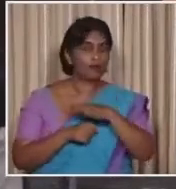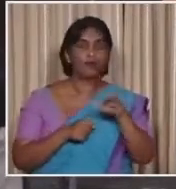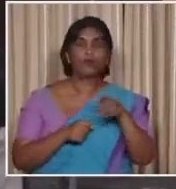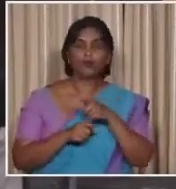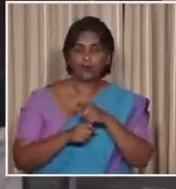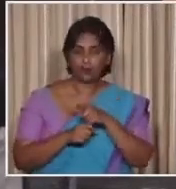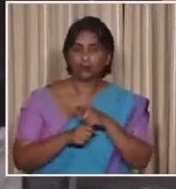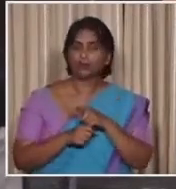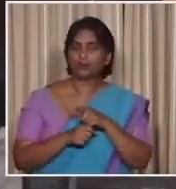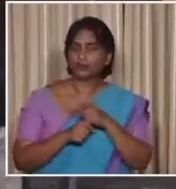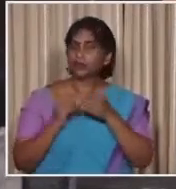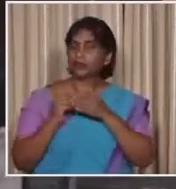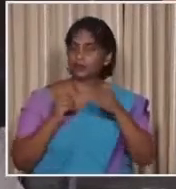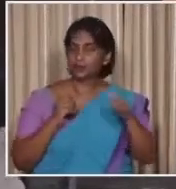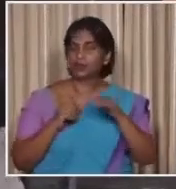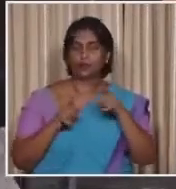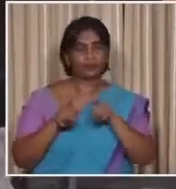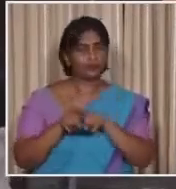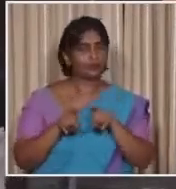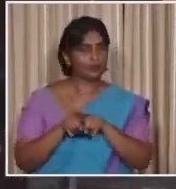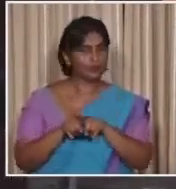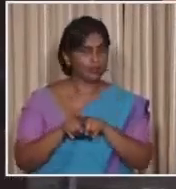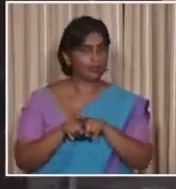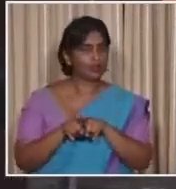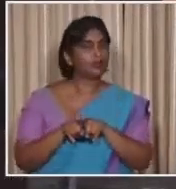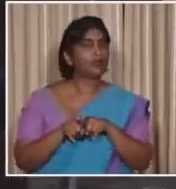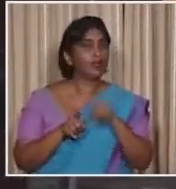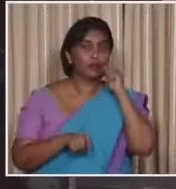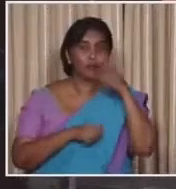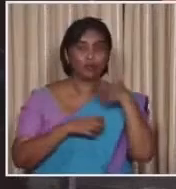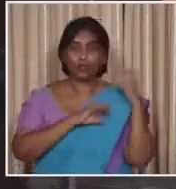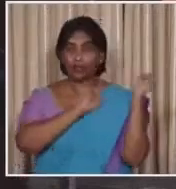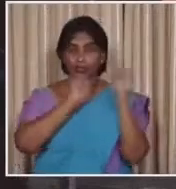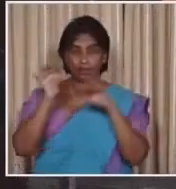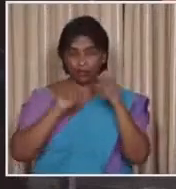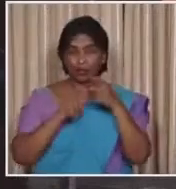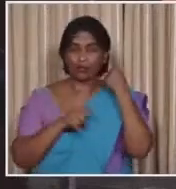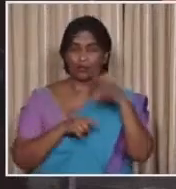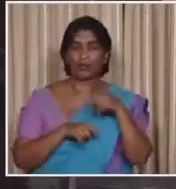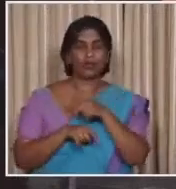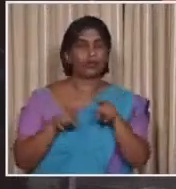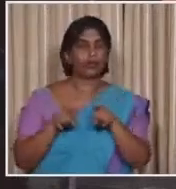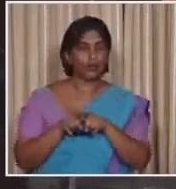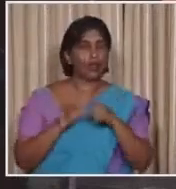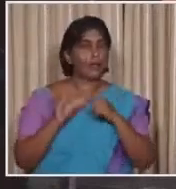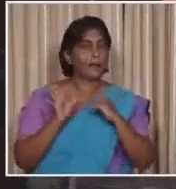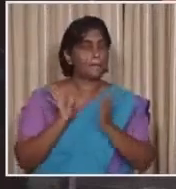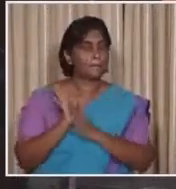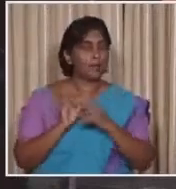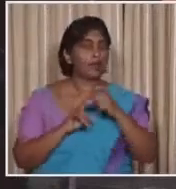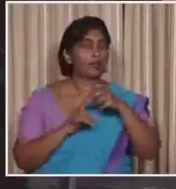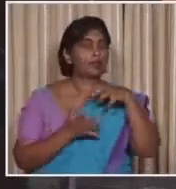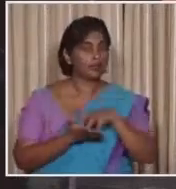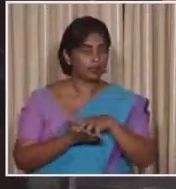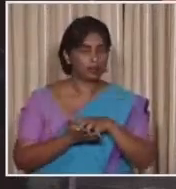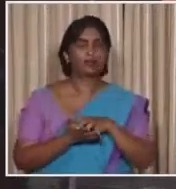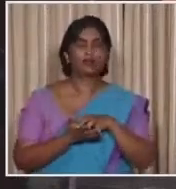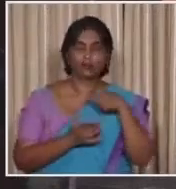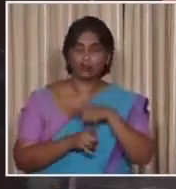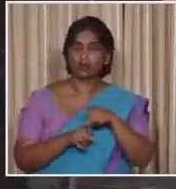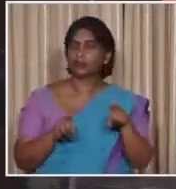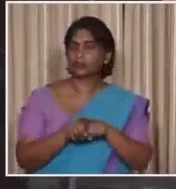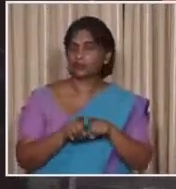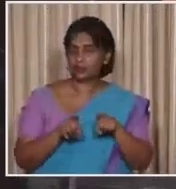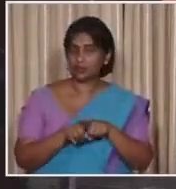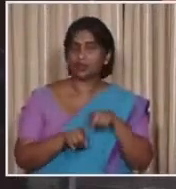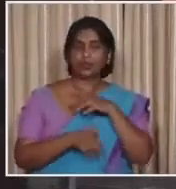ายวารัยนั่นเองเป็นเจ้าคุณยศทั้งหลายมาตรามัลเล่อัมบาร์ไอเร่อัมบาร์ไอท่านิตกุฎียาคบุมเทิด